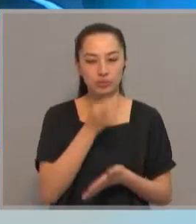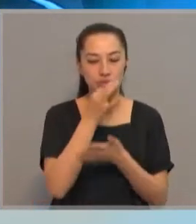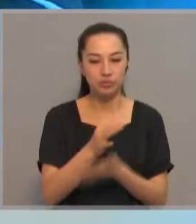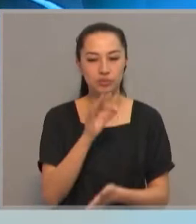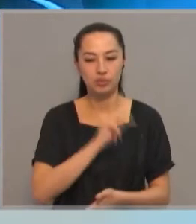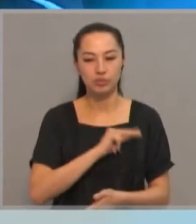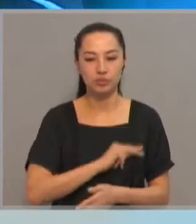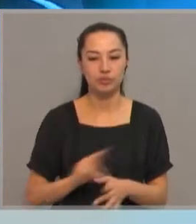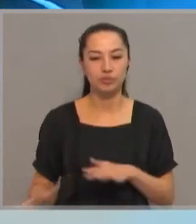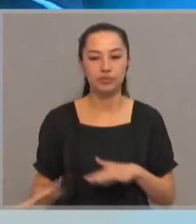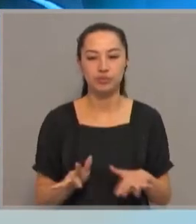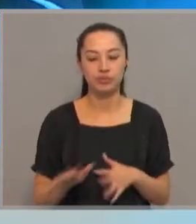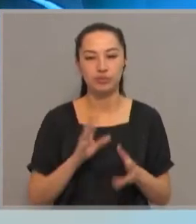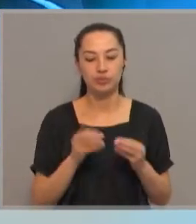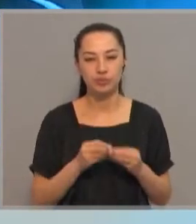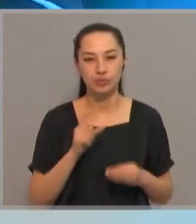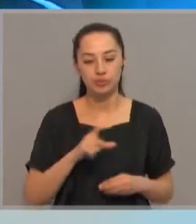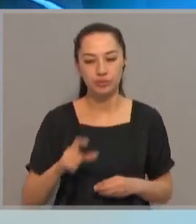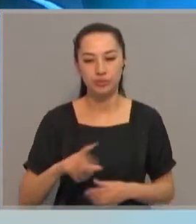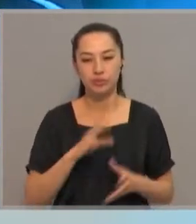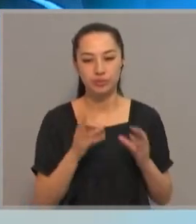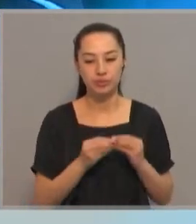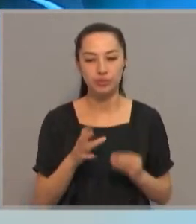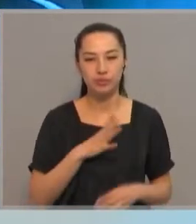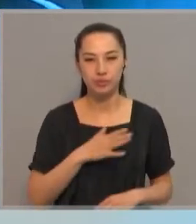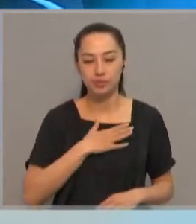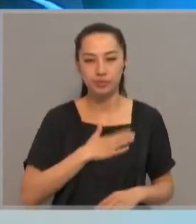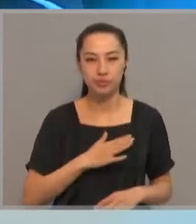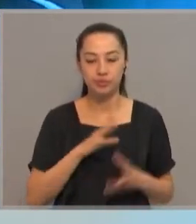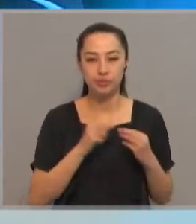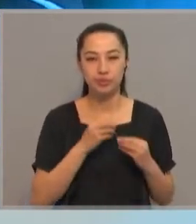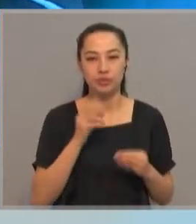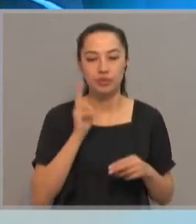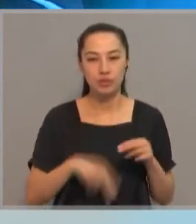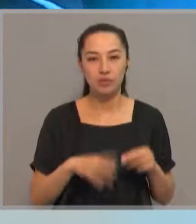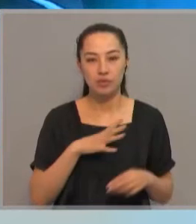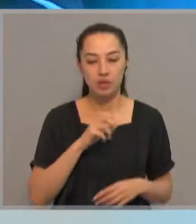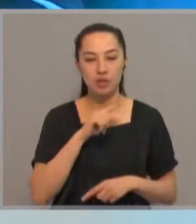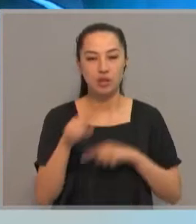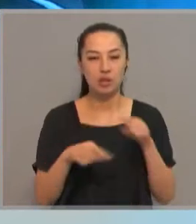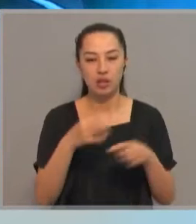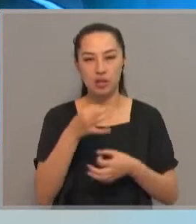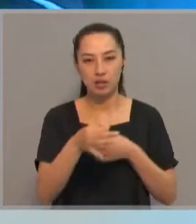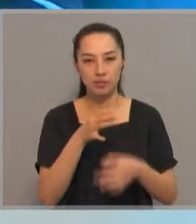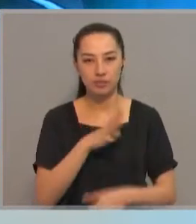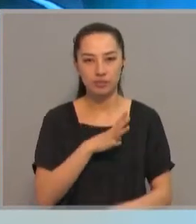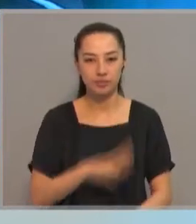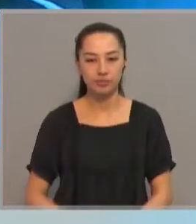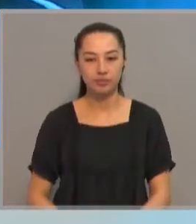результатах проделанной работы, и жители подтверждали это. В конце встречи аким города ответил на вопросы жителей.